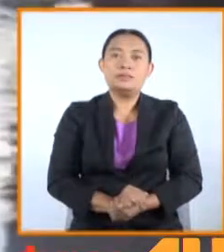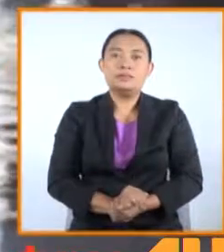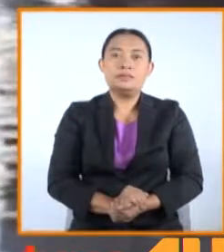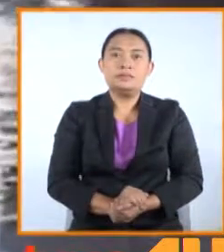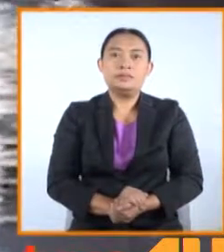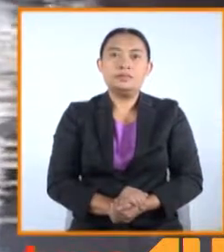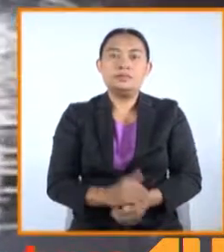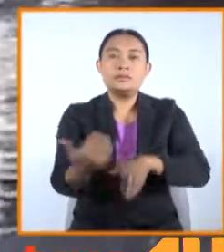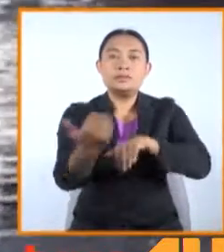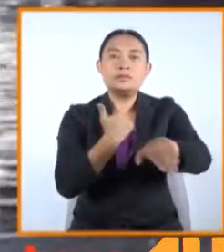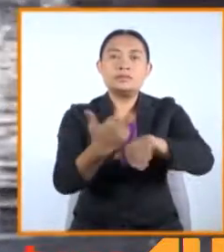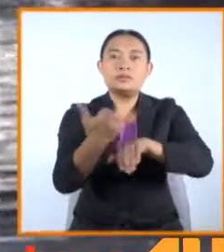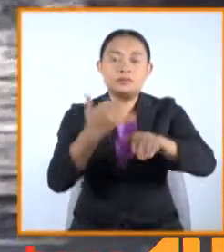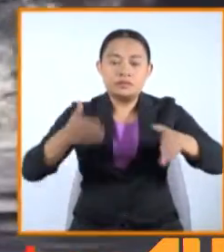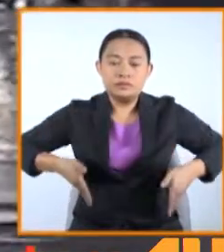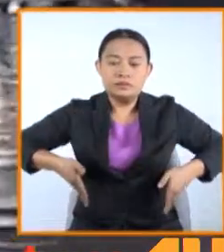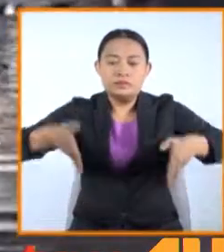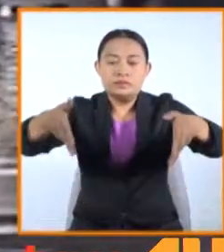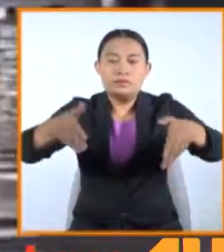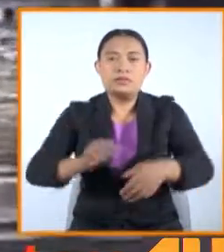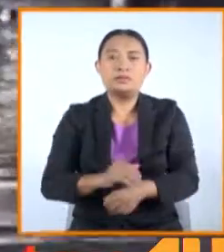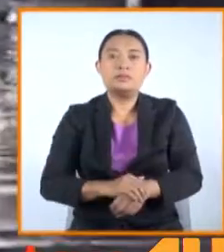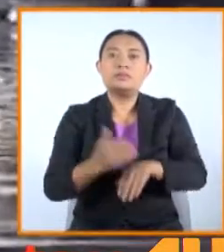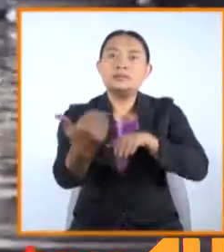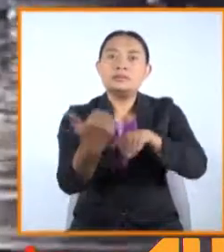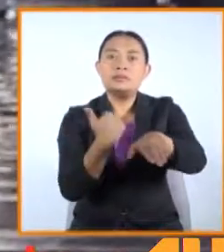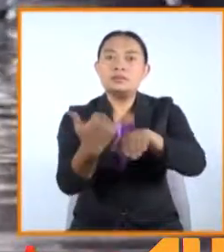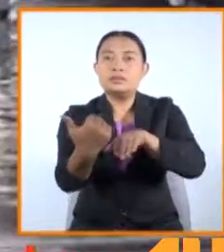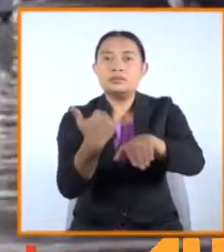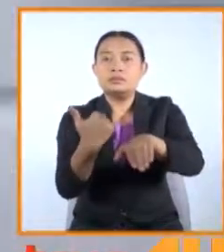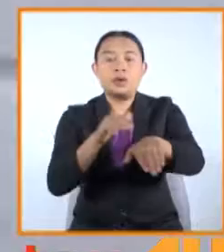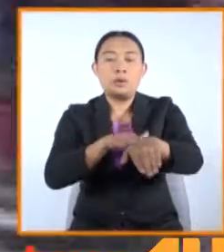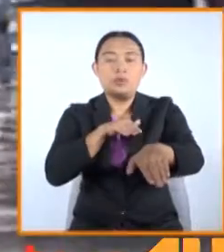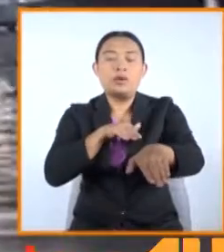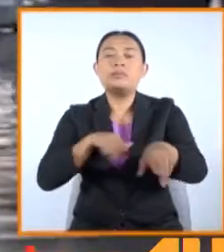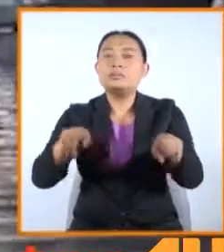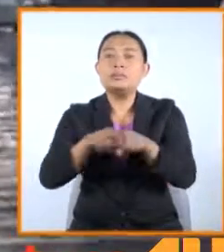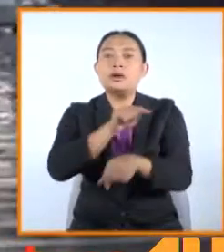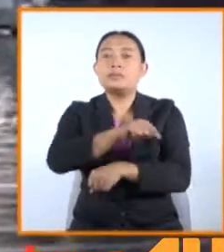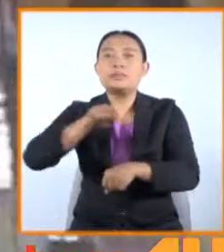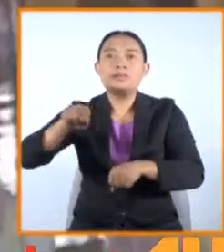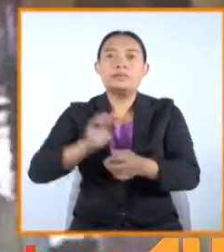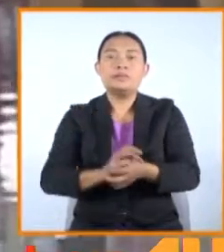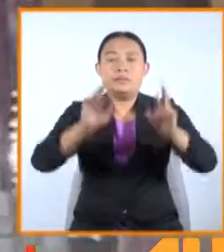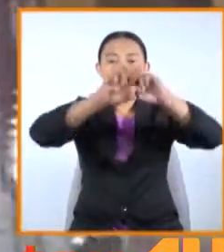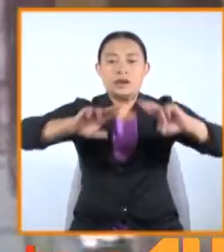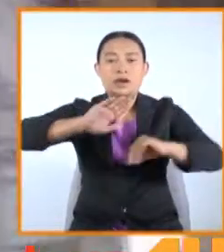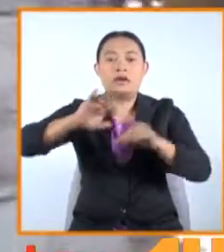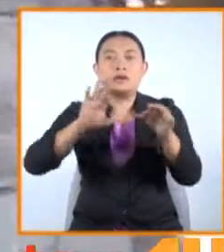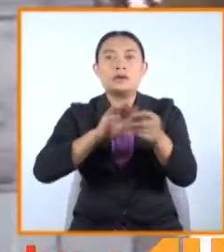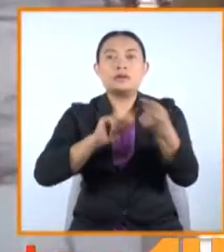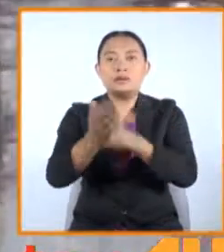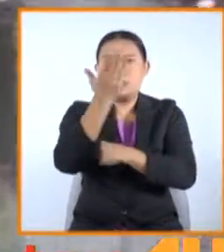ให้การจราจรบนถนนสุขุมวิททั้งสองฝั่งการจราจรติดขัดอย่างหนักโดยเฉพาะช่วงหน้าร้านแฮปปี้เวิลด์ตำบลห้วยก